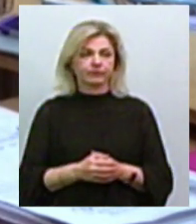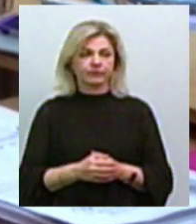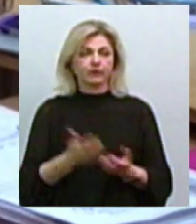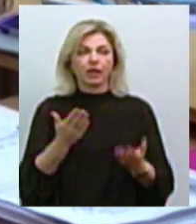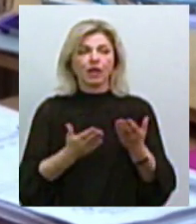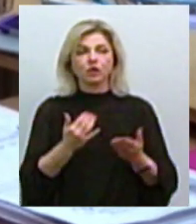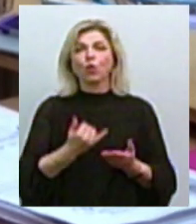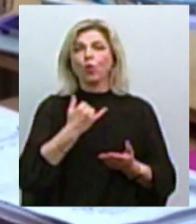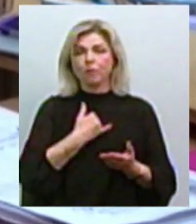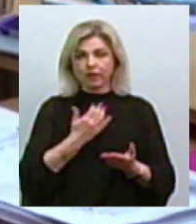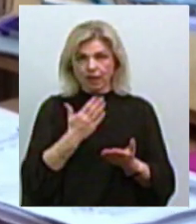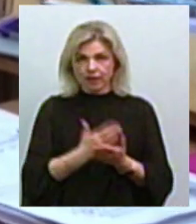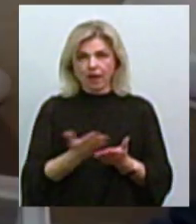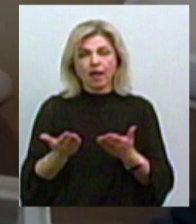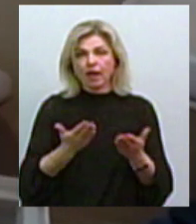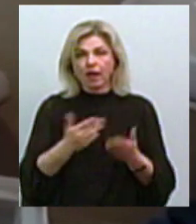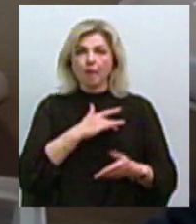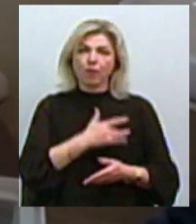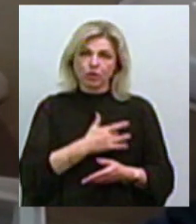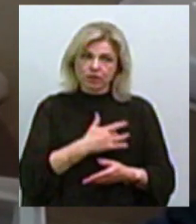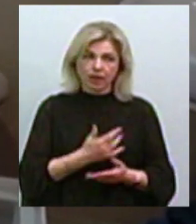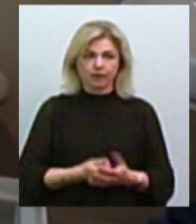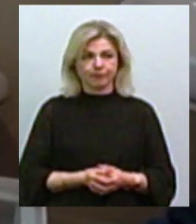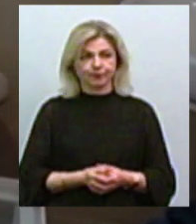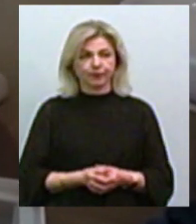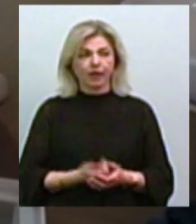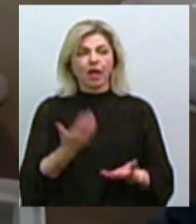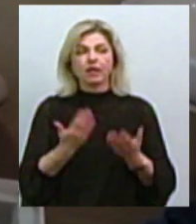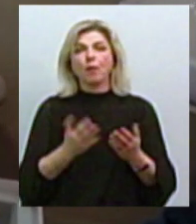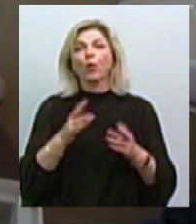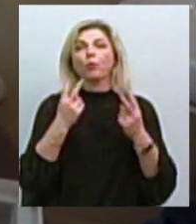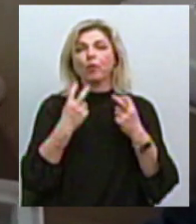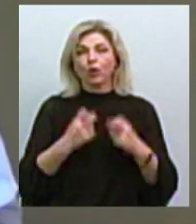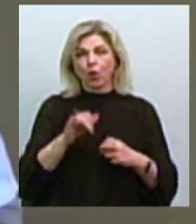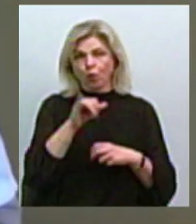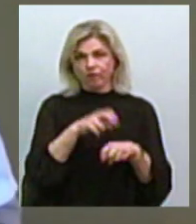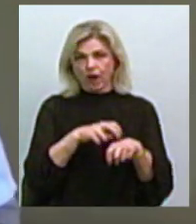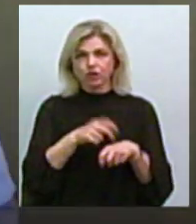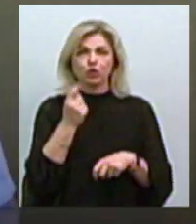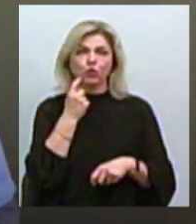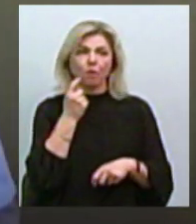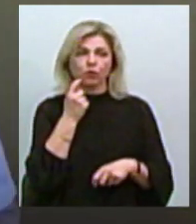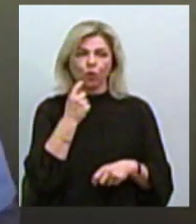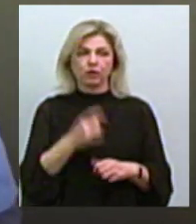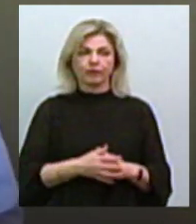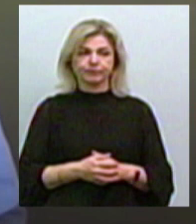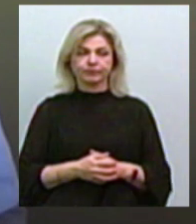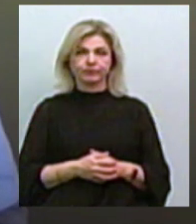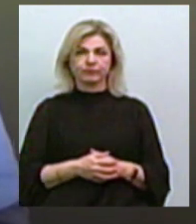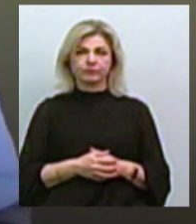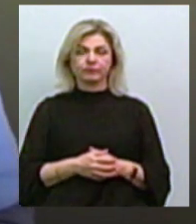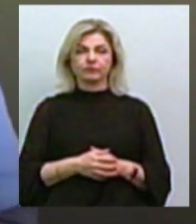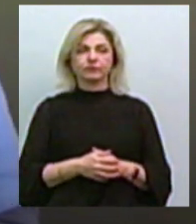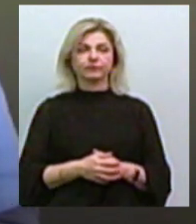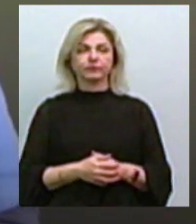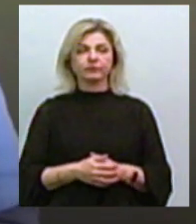приблизно 2-3% призовників. Потім призовники проходять медогляд у стоматолога. Багато аномалій